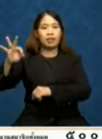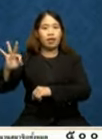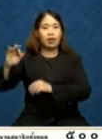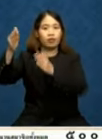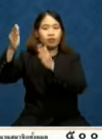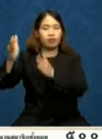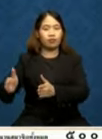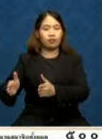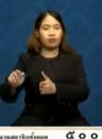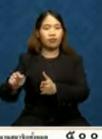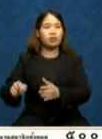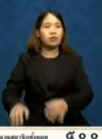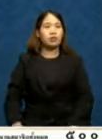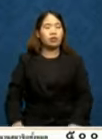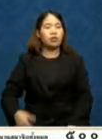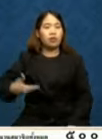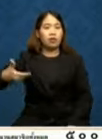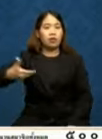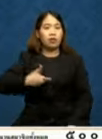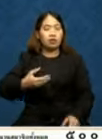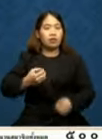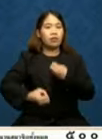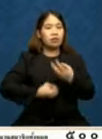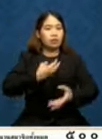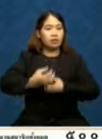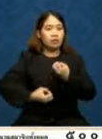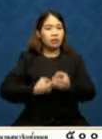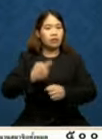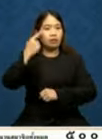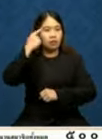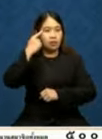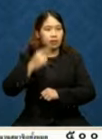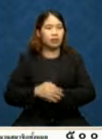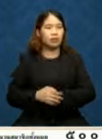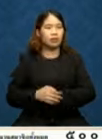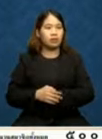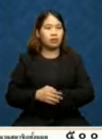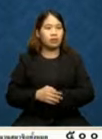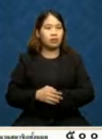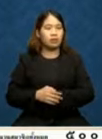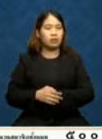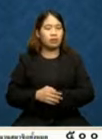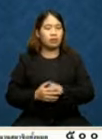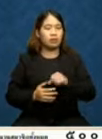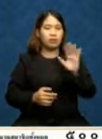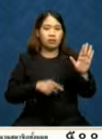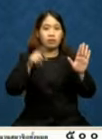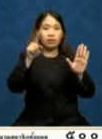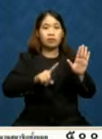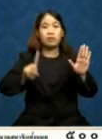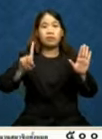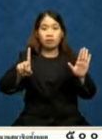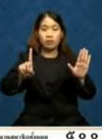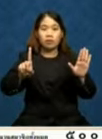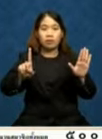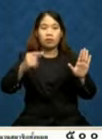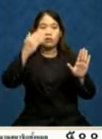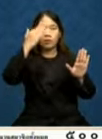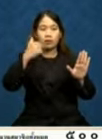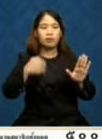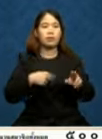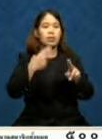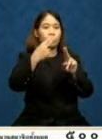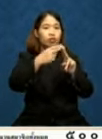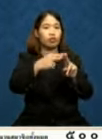ก็จะขออภิปราย5ต่อ1ก็แล้วกันนะฮะแต่ว่าก็จะให้เปิดให้สมาชิกมาลงชื่อ